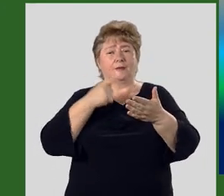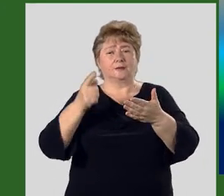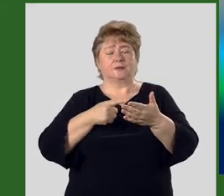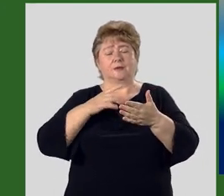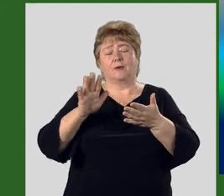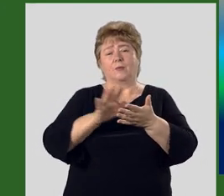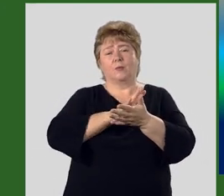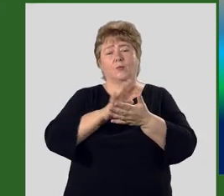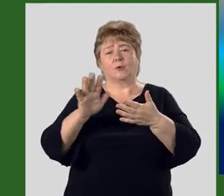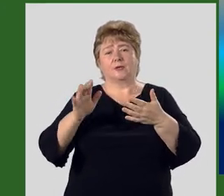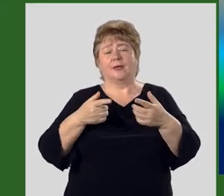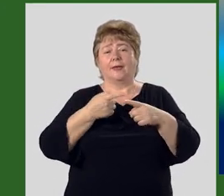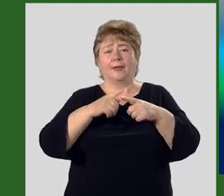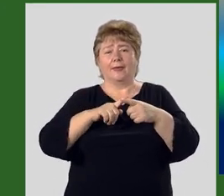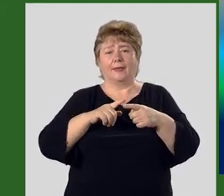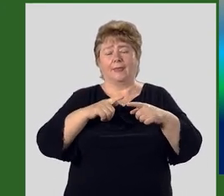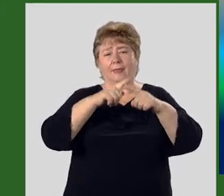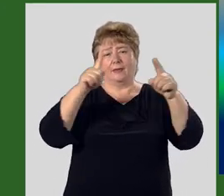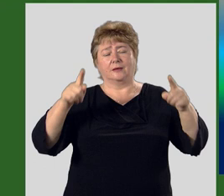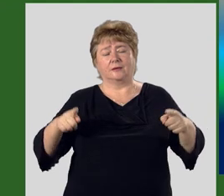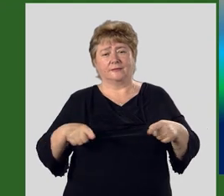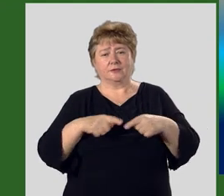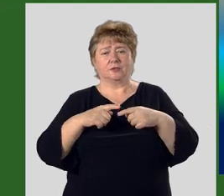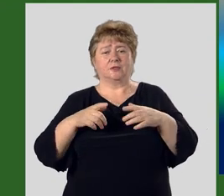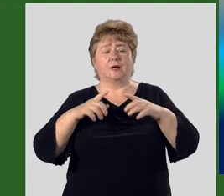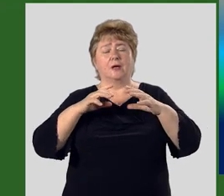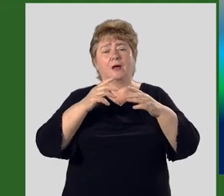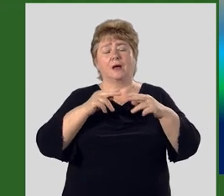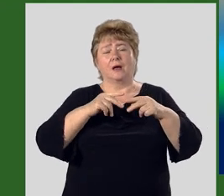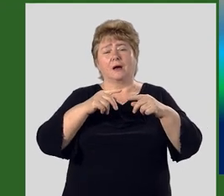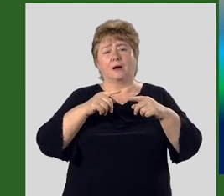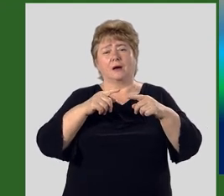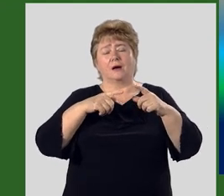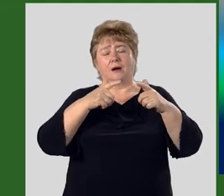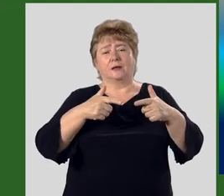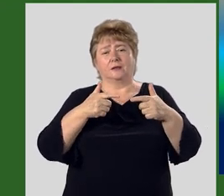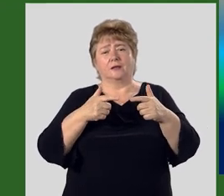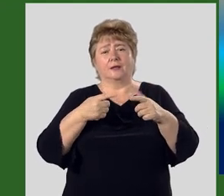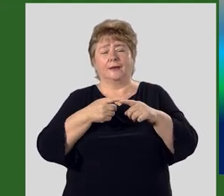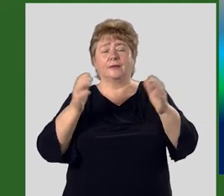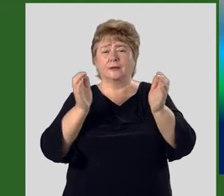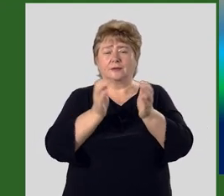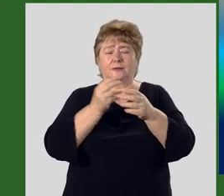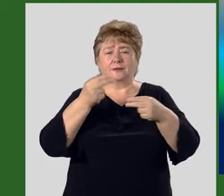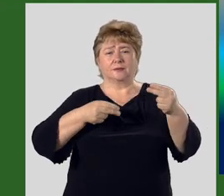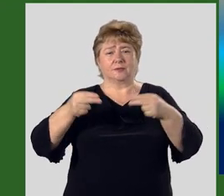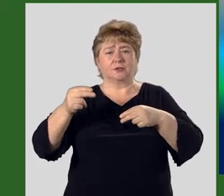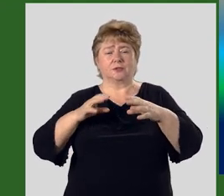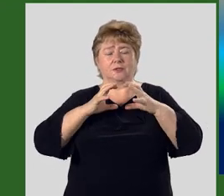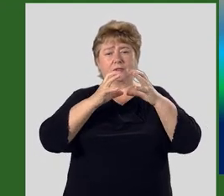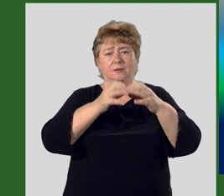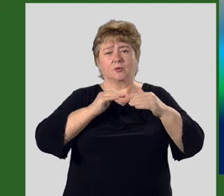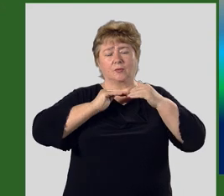бумажном. Это географическая карта. Географическая карта – это уменьшенное изображение